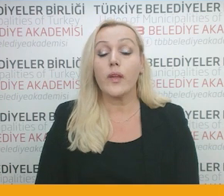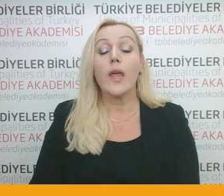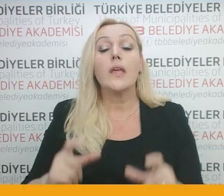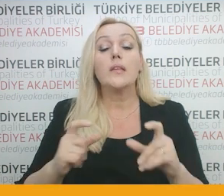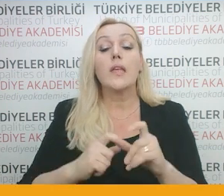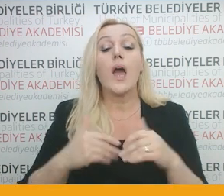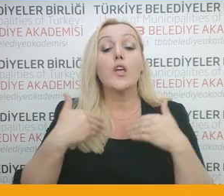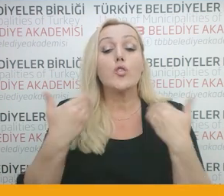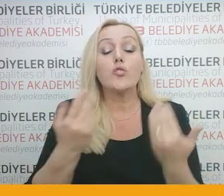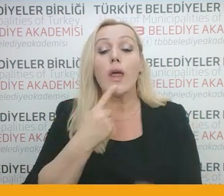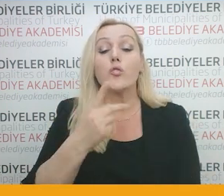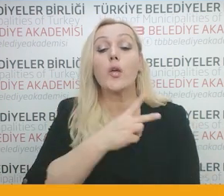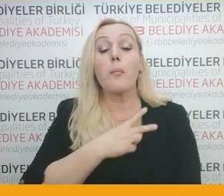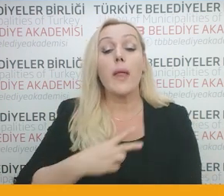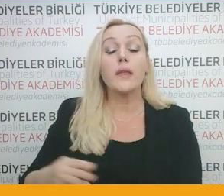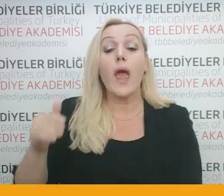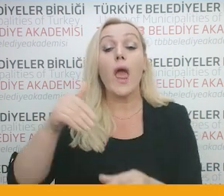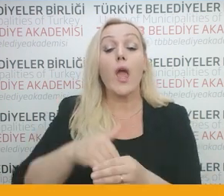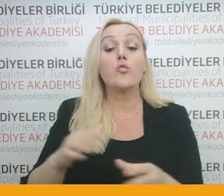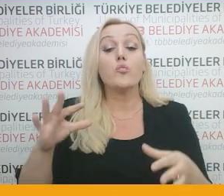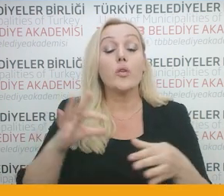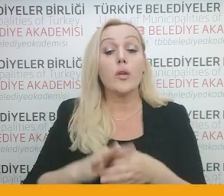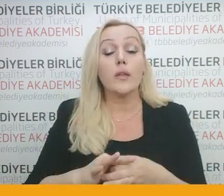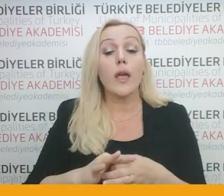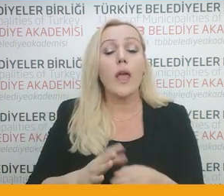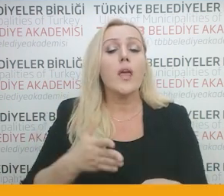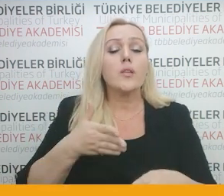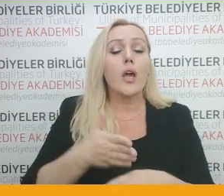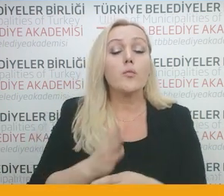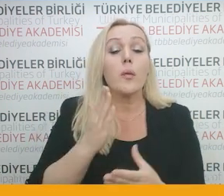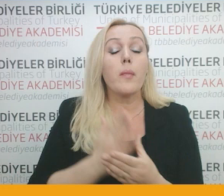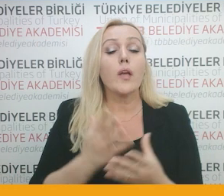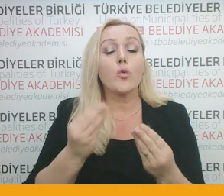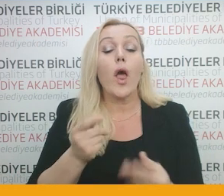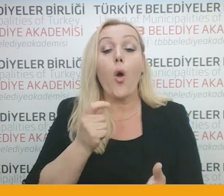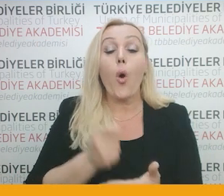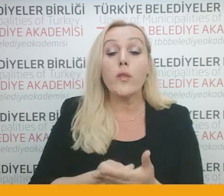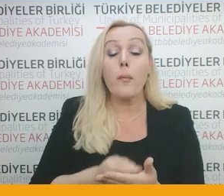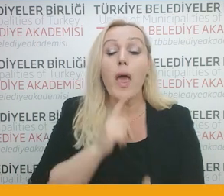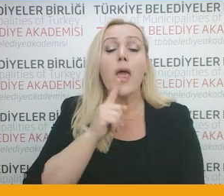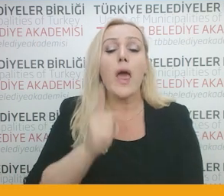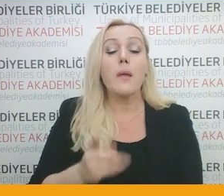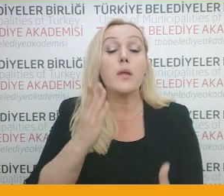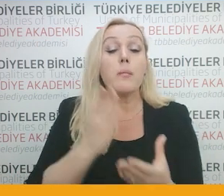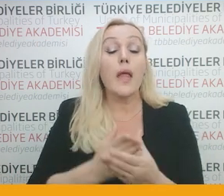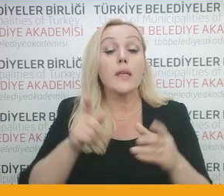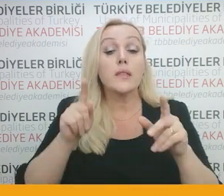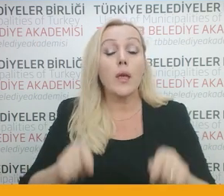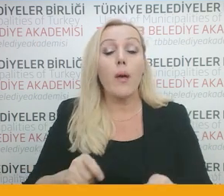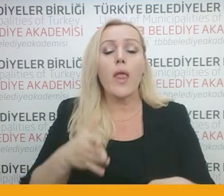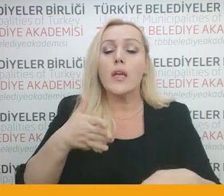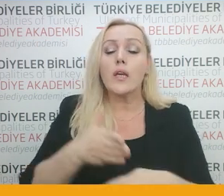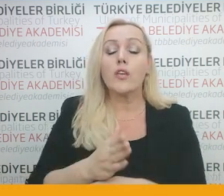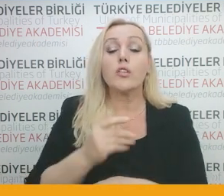Sayıştay diyor ki belediye encümeniyle ilgili asli bir gerçekleştirme belgesi olan ödeme emri belgesini düzenleyen sıfatıyla imzalayan gerçekleştirme